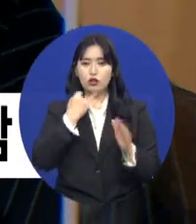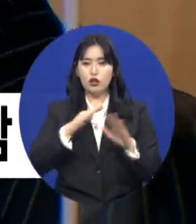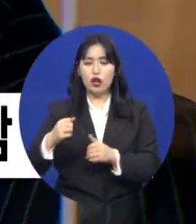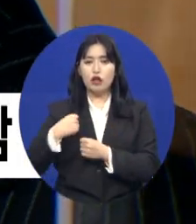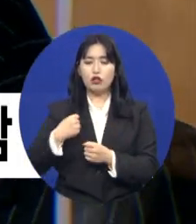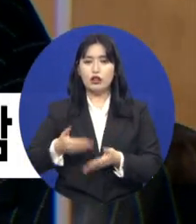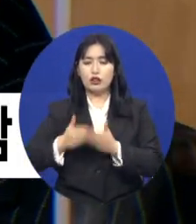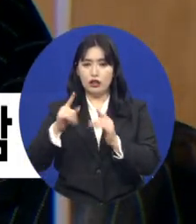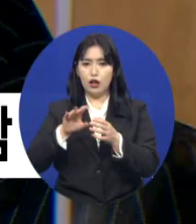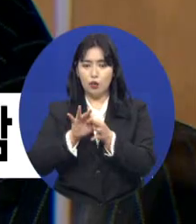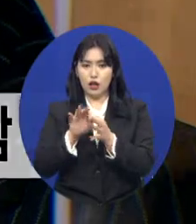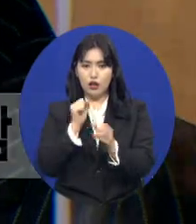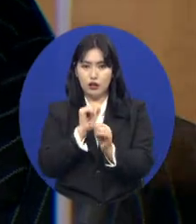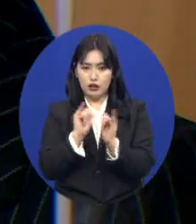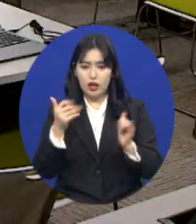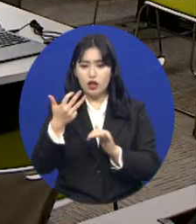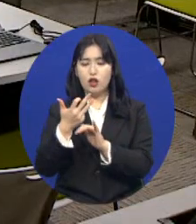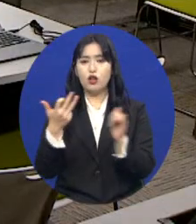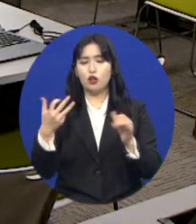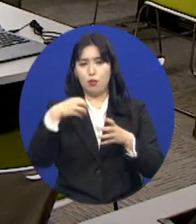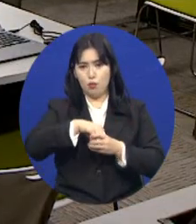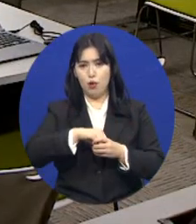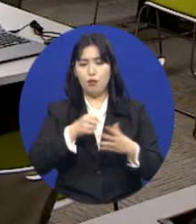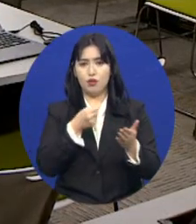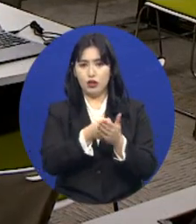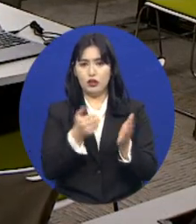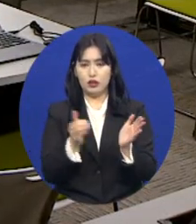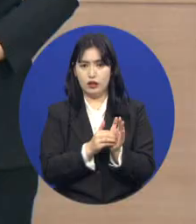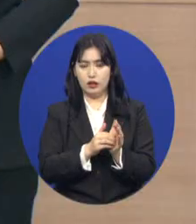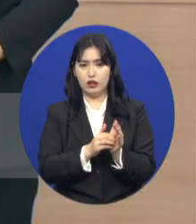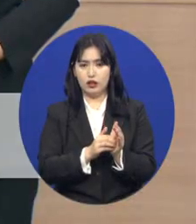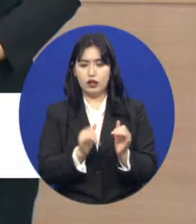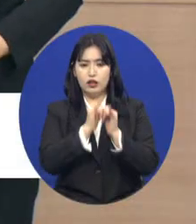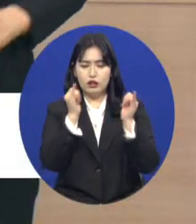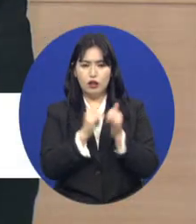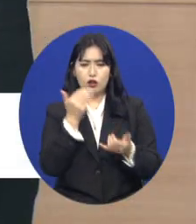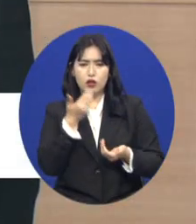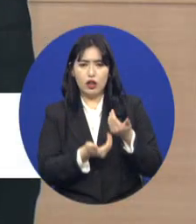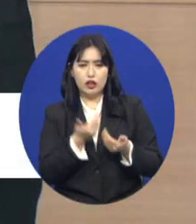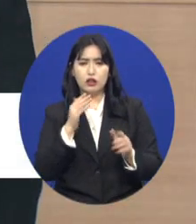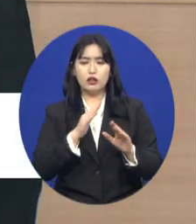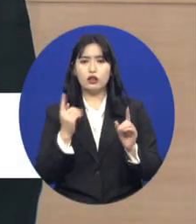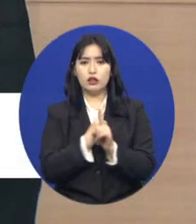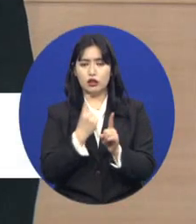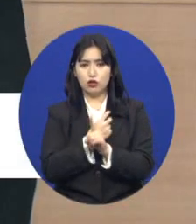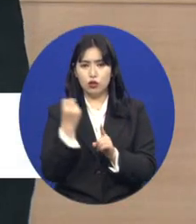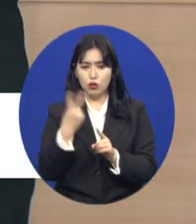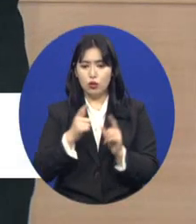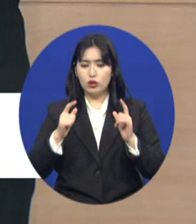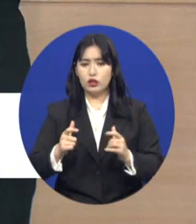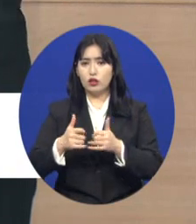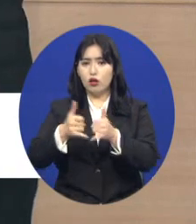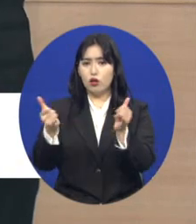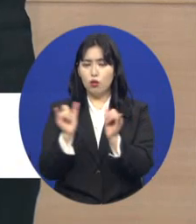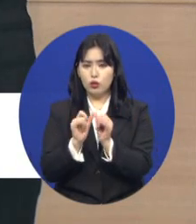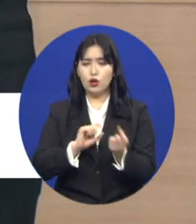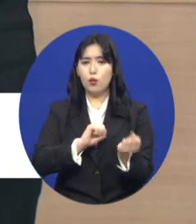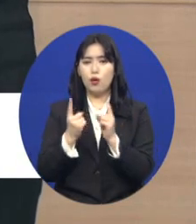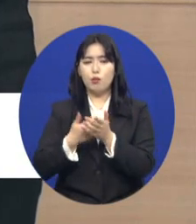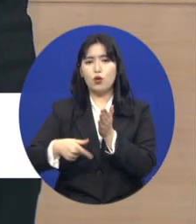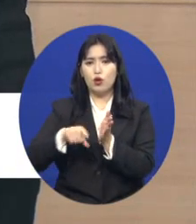관련자 18명을 포함시키기로 했습니다. 사회적 갈등 치유와 지역 공동체 회복을